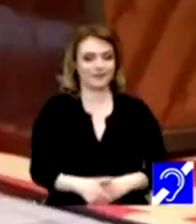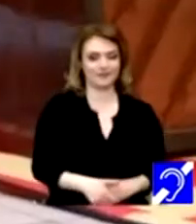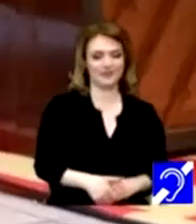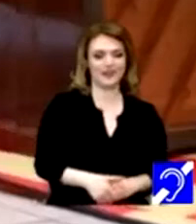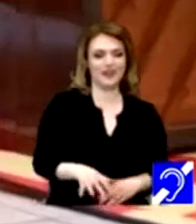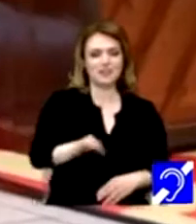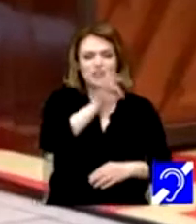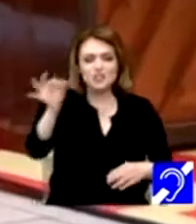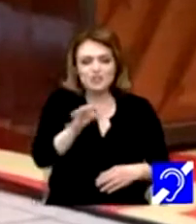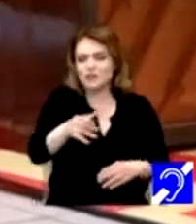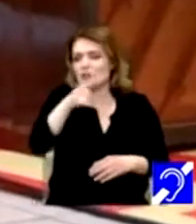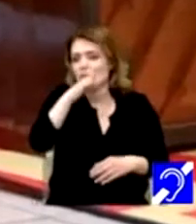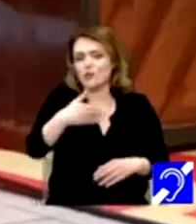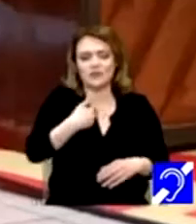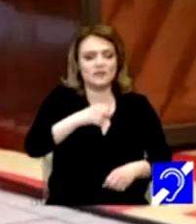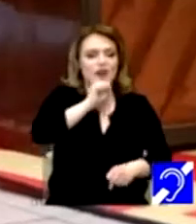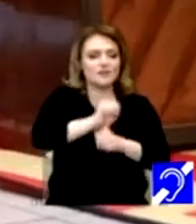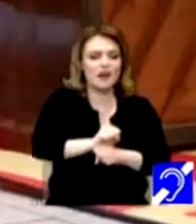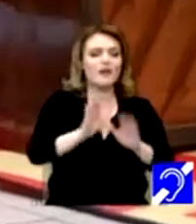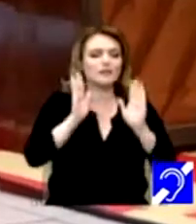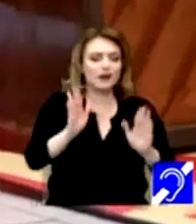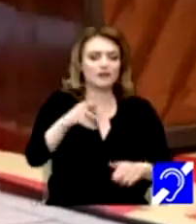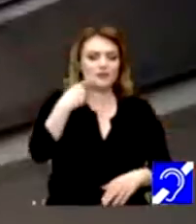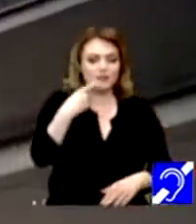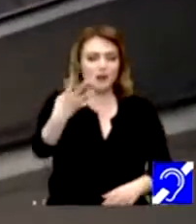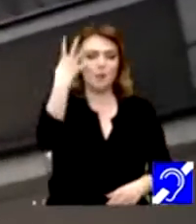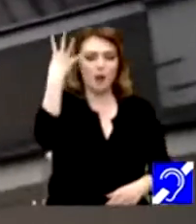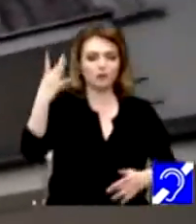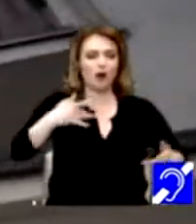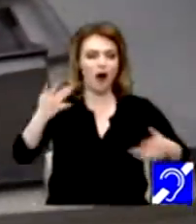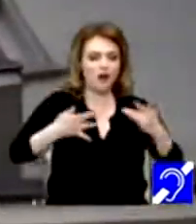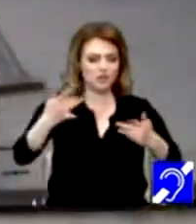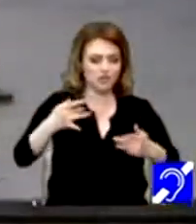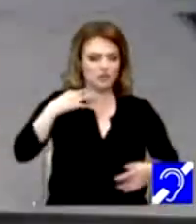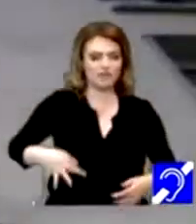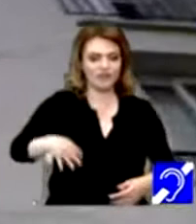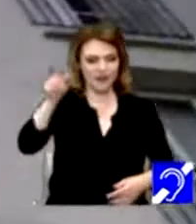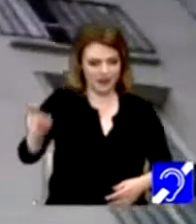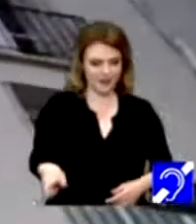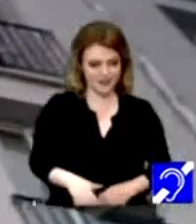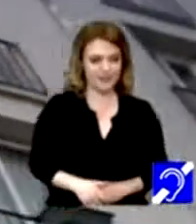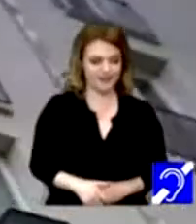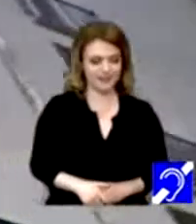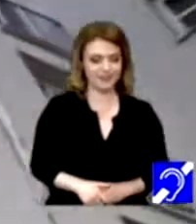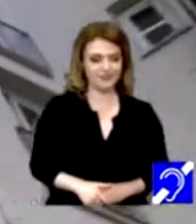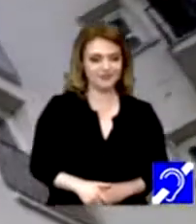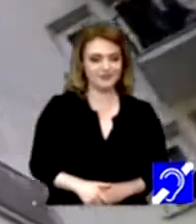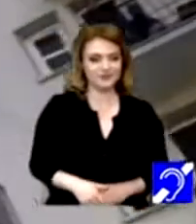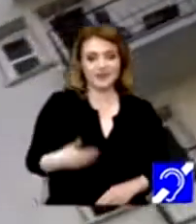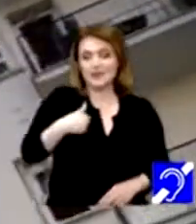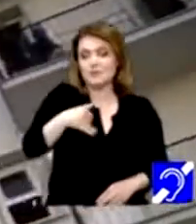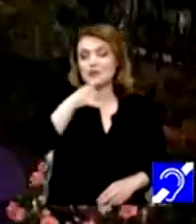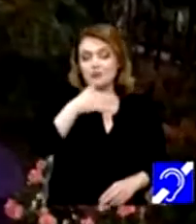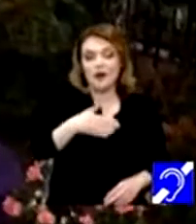Nimic nu ne va opri, și-au spus patru artiști francezi care au adus arii de operă în curțile blocurilor din vestul Parisului. Nu pot